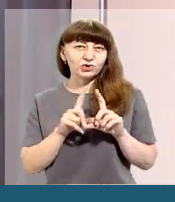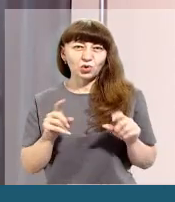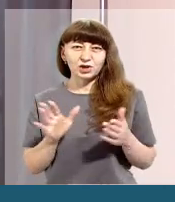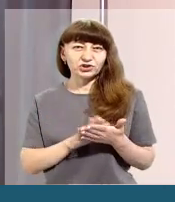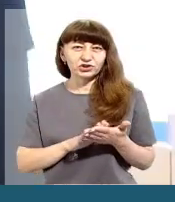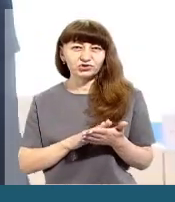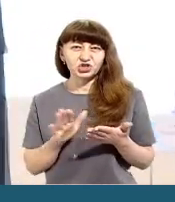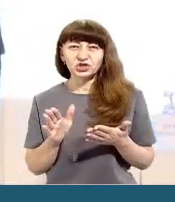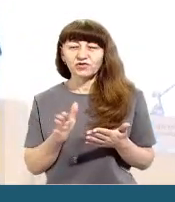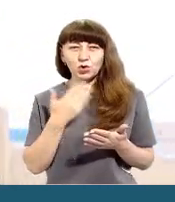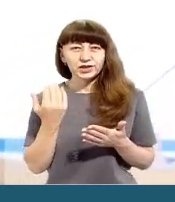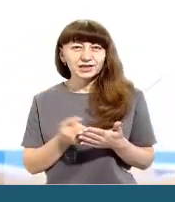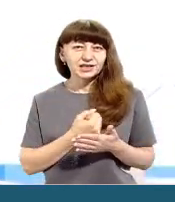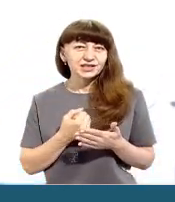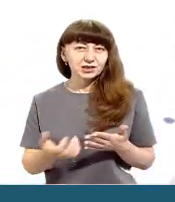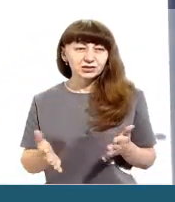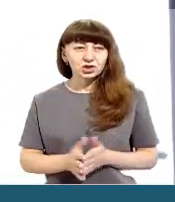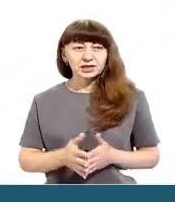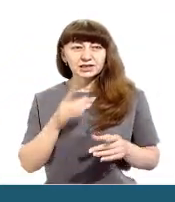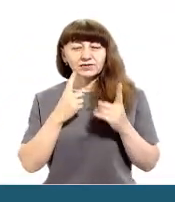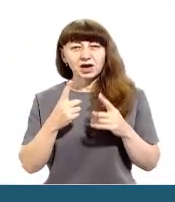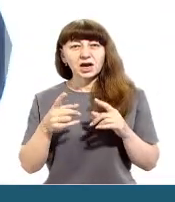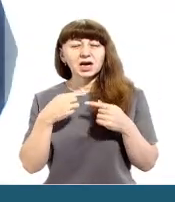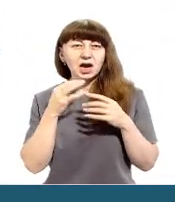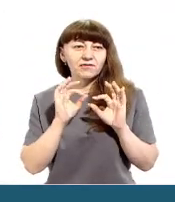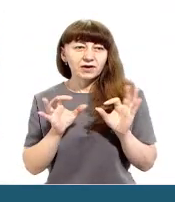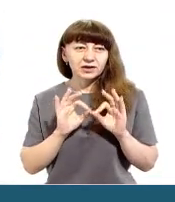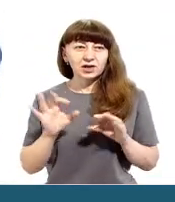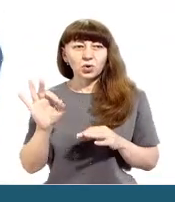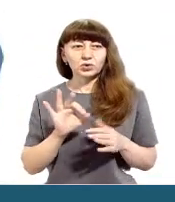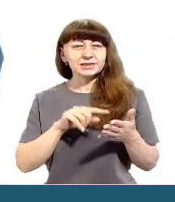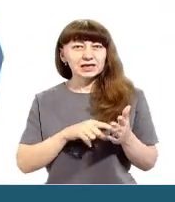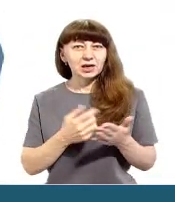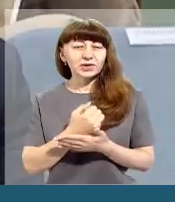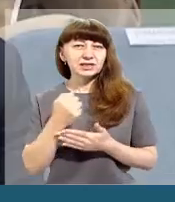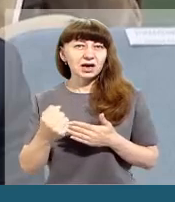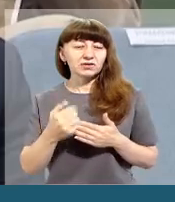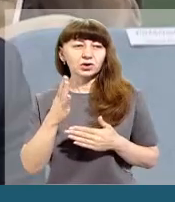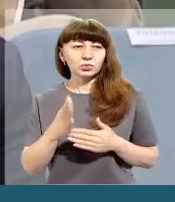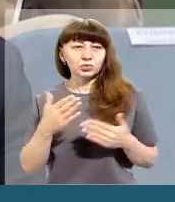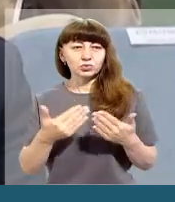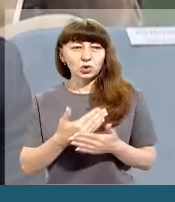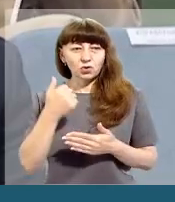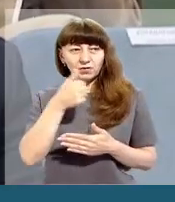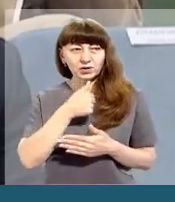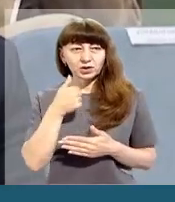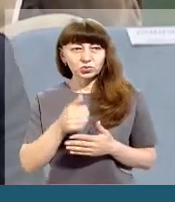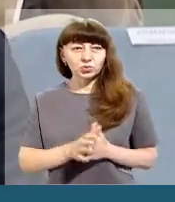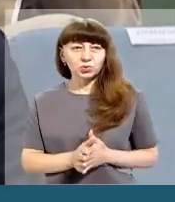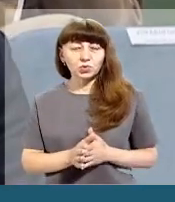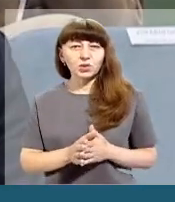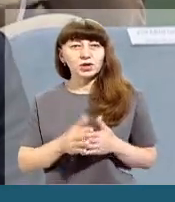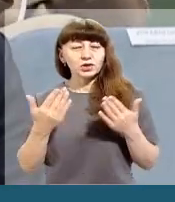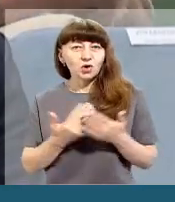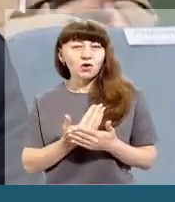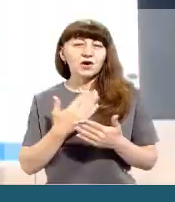не достигнешь. На совещании озвучили цели и задачи, поставленные в предстоящем учебном году. Цифровые инновации, современные